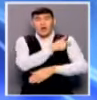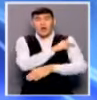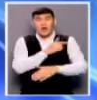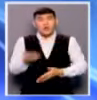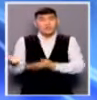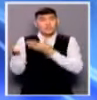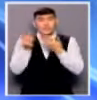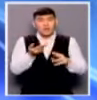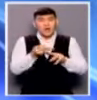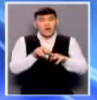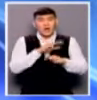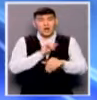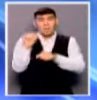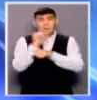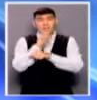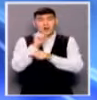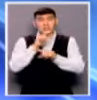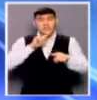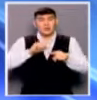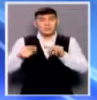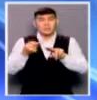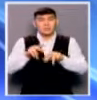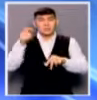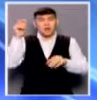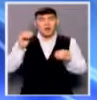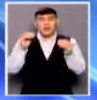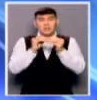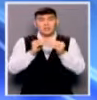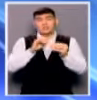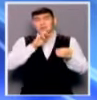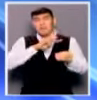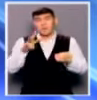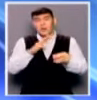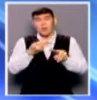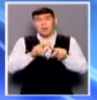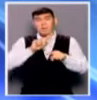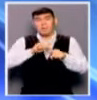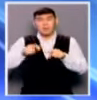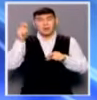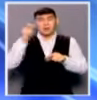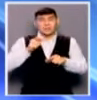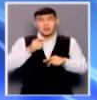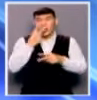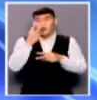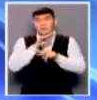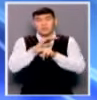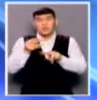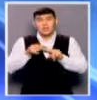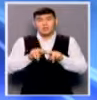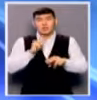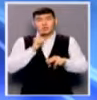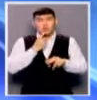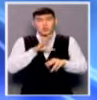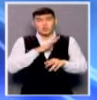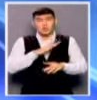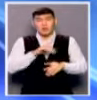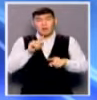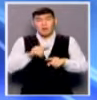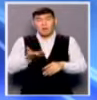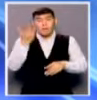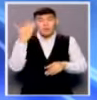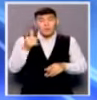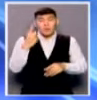из-за родовых схваток. Бригада номер 25 прибыла на вызов за 10 минут. Несмотря на то, что этот случай произошел несколько